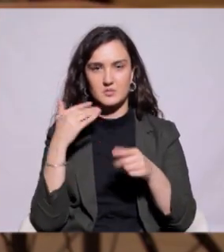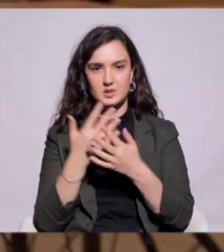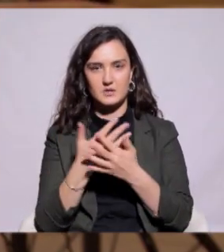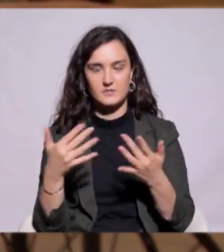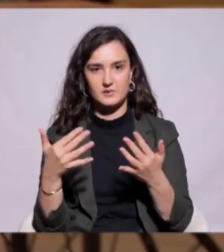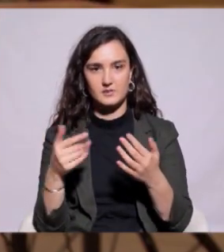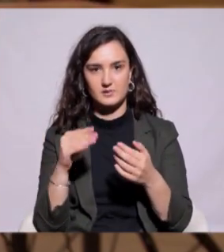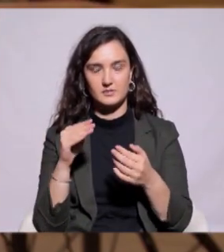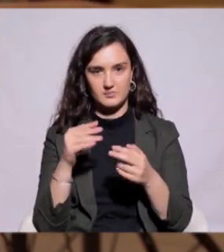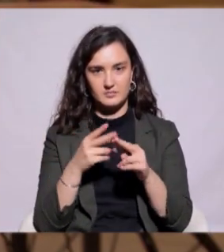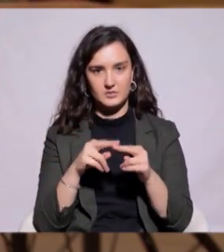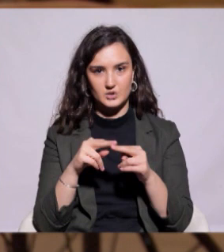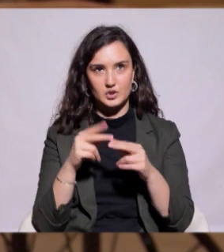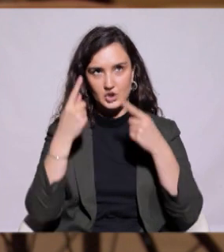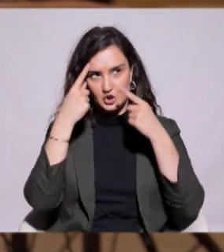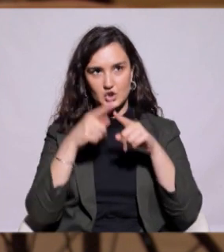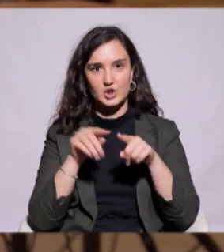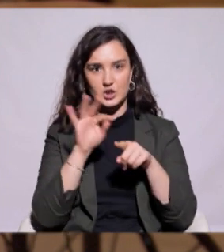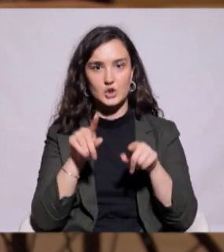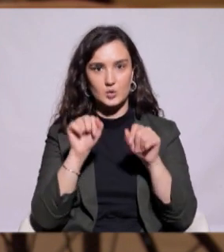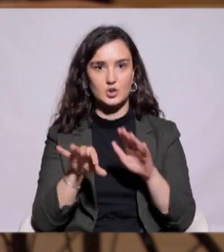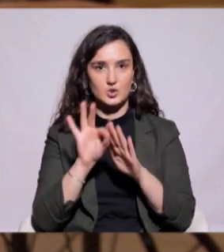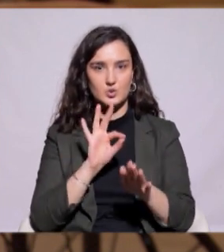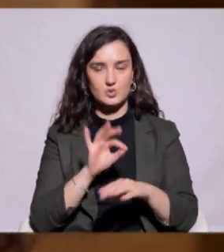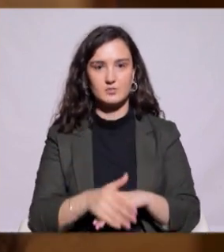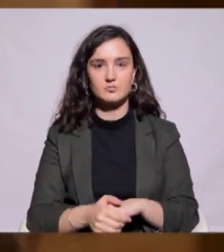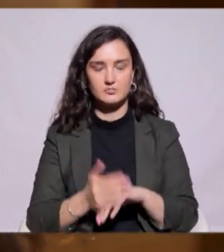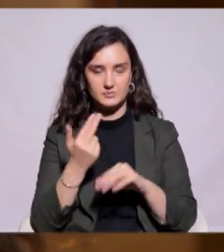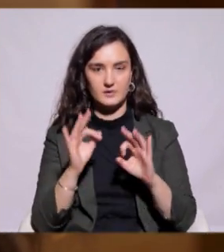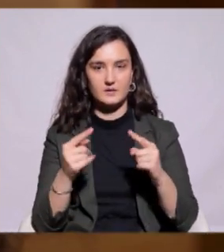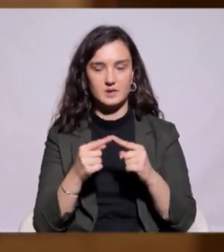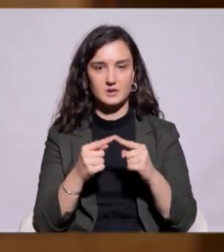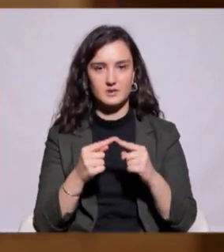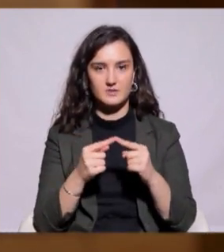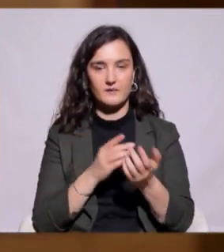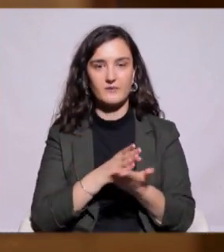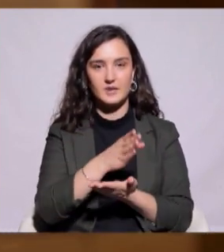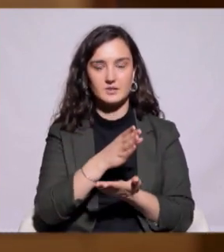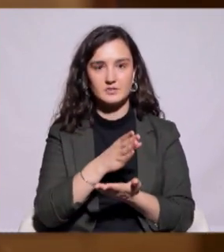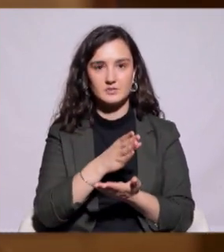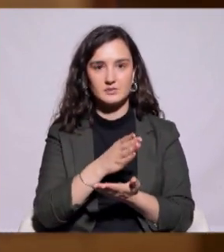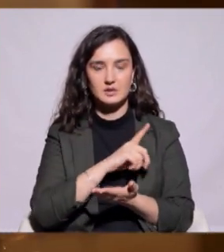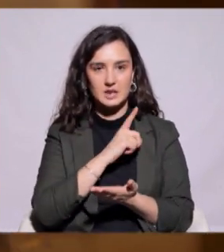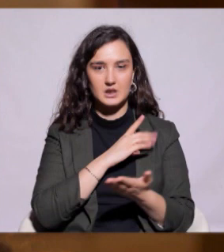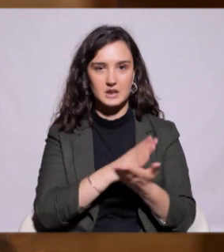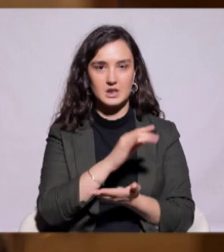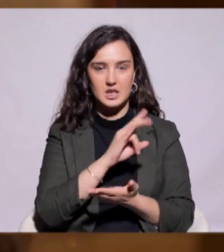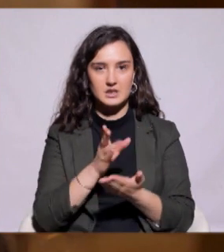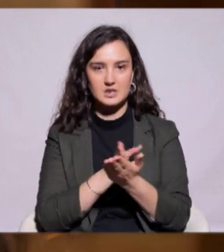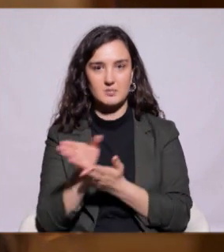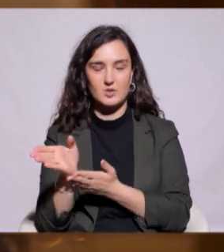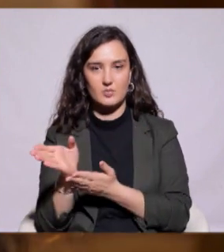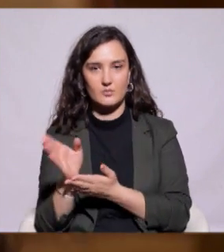different fields of engineering that you can choose from. Definitely. Field, დარგი ან